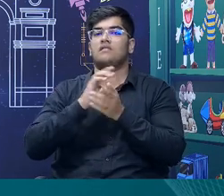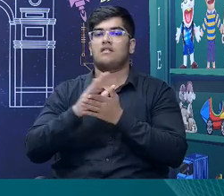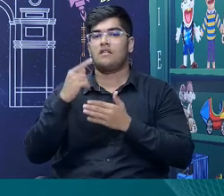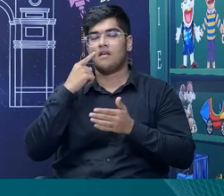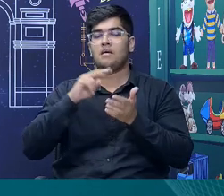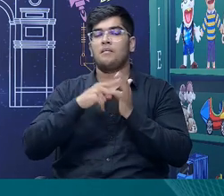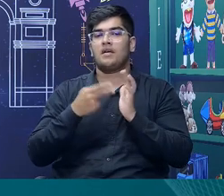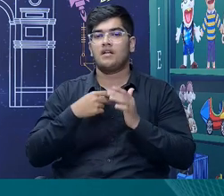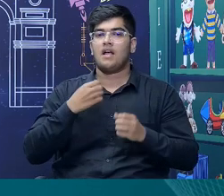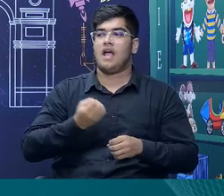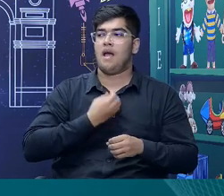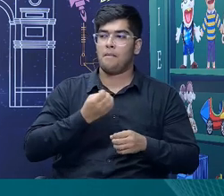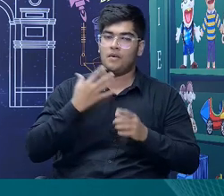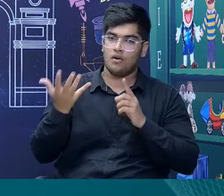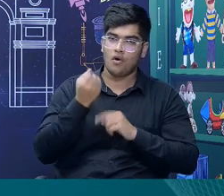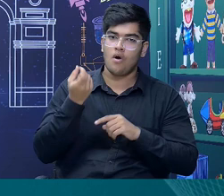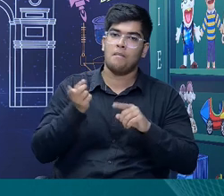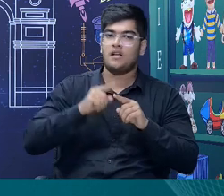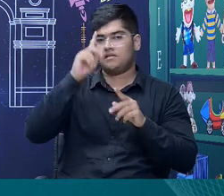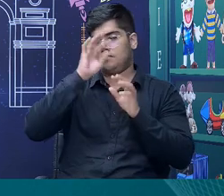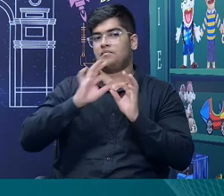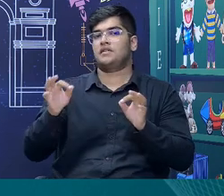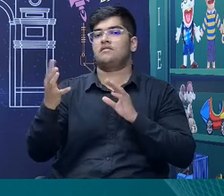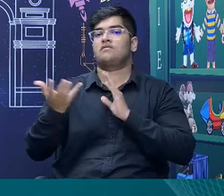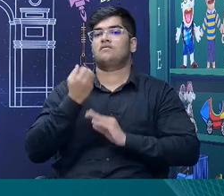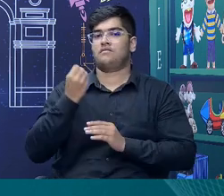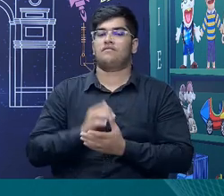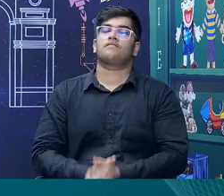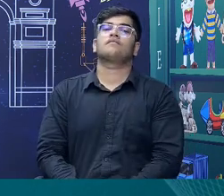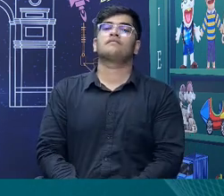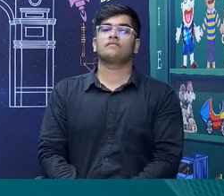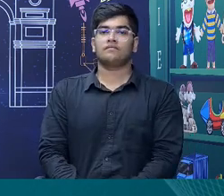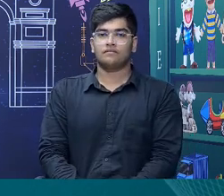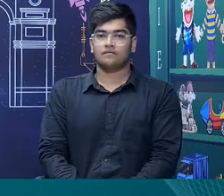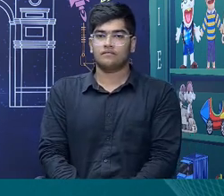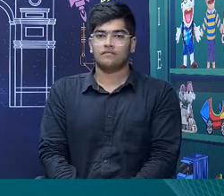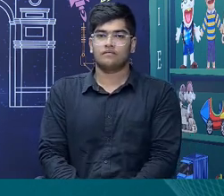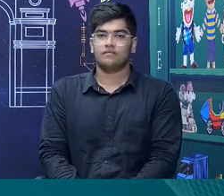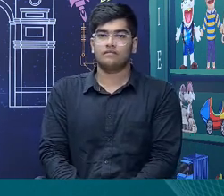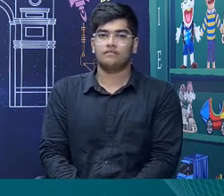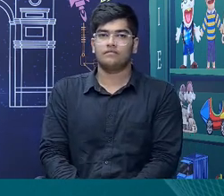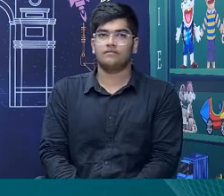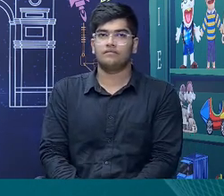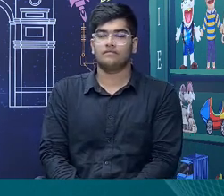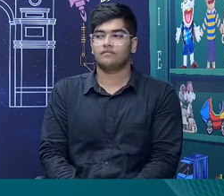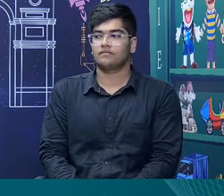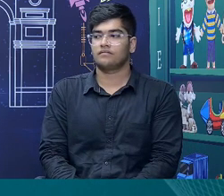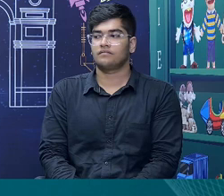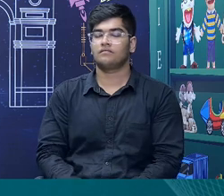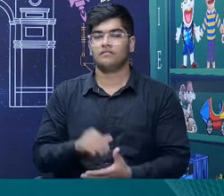खुशहाली मिलती है प्रोस्पेरिटी मिलती है और साथ में सिद्धि भी मिलती है पावर्स भी मिलती है